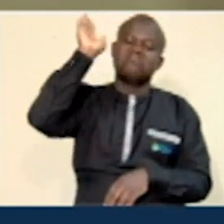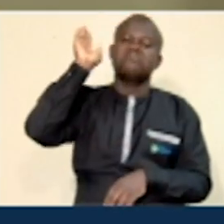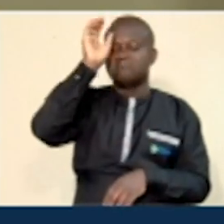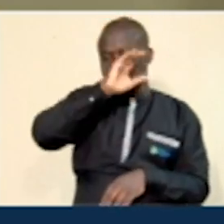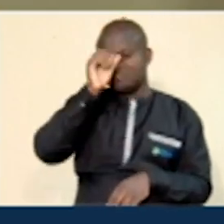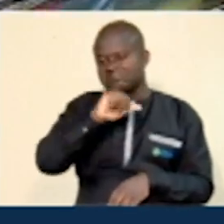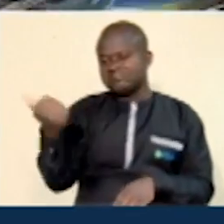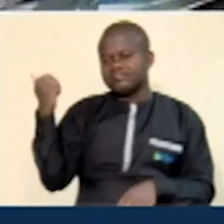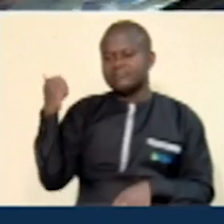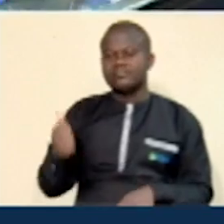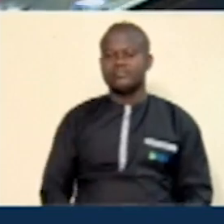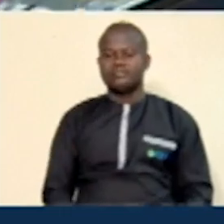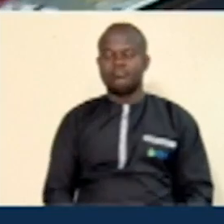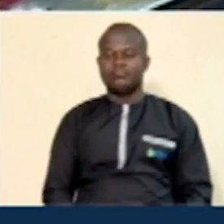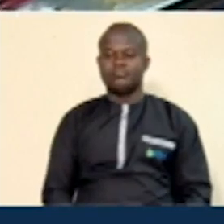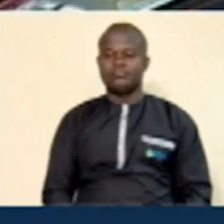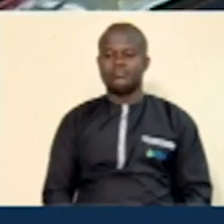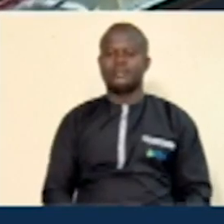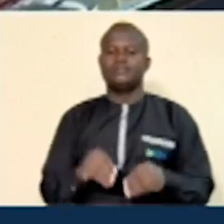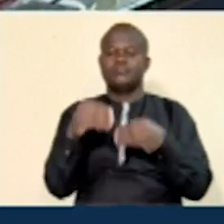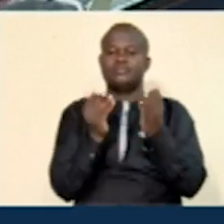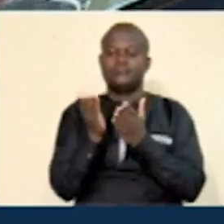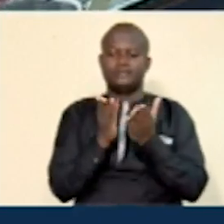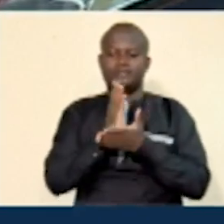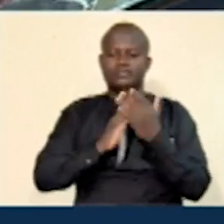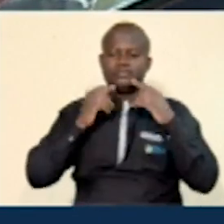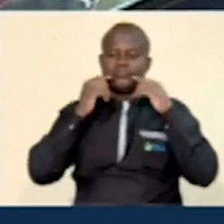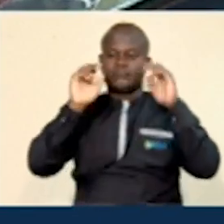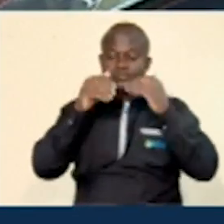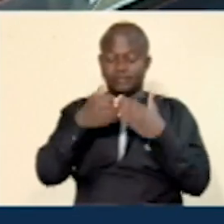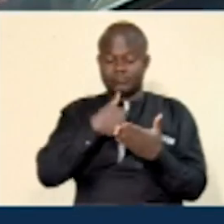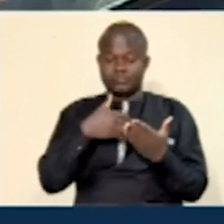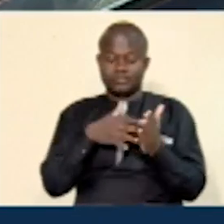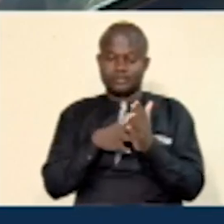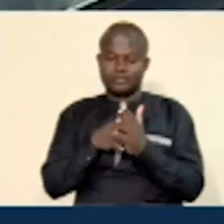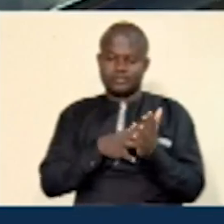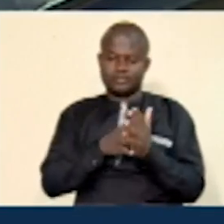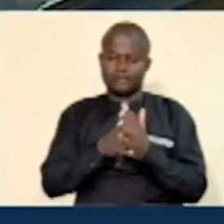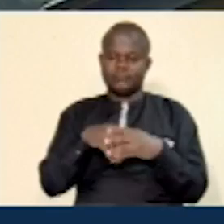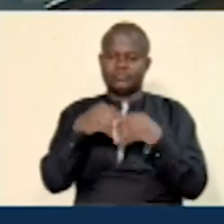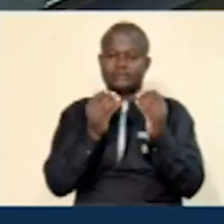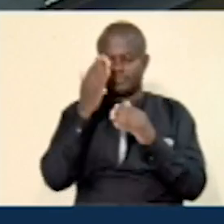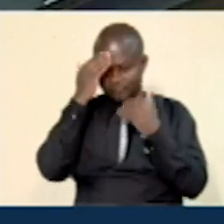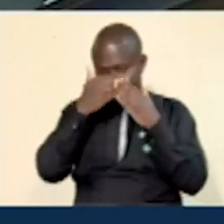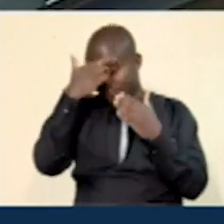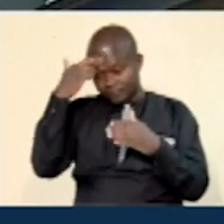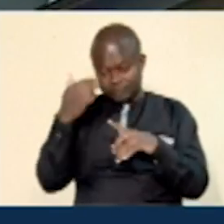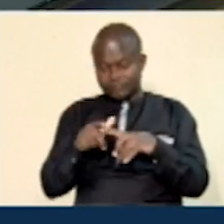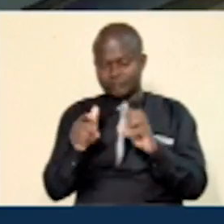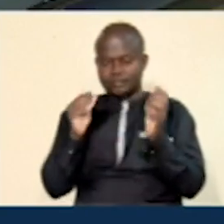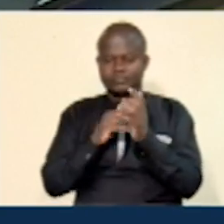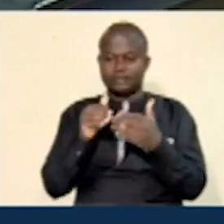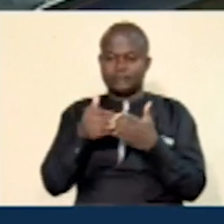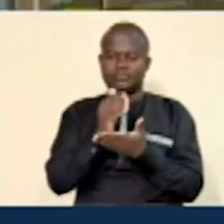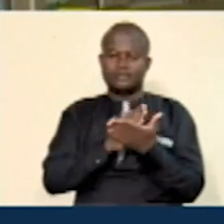n'ahandi. Ku ruhande rw'abatanga serivisi bamwe bavuga ko bagifite intege nke mu gutanga serivisi bitewe n'impamvu zitandukanye, ariko